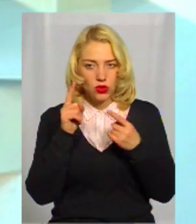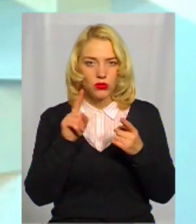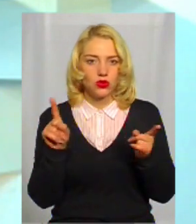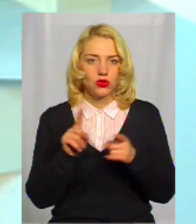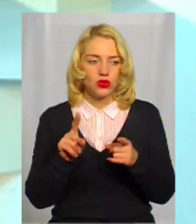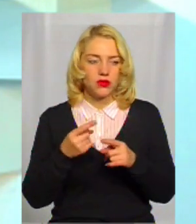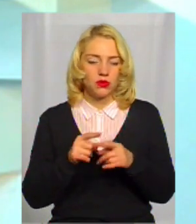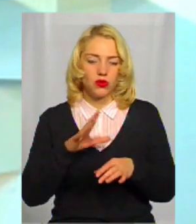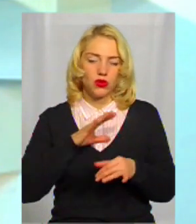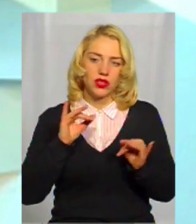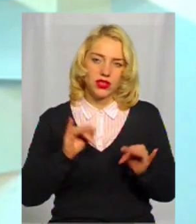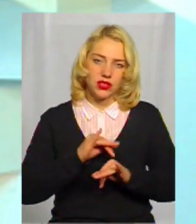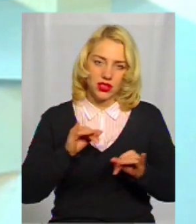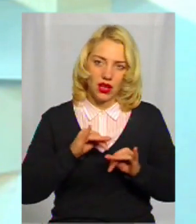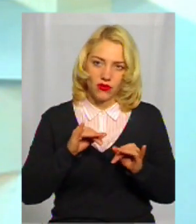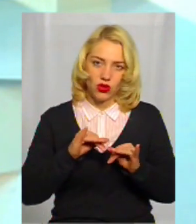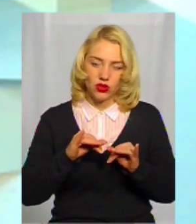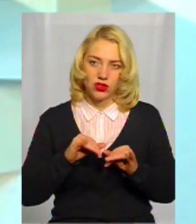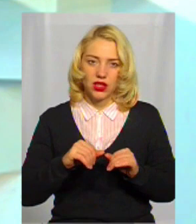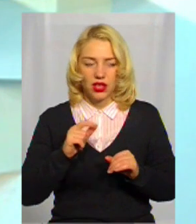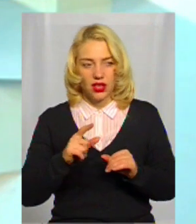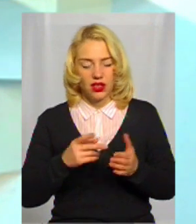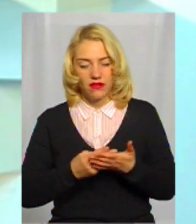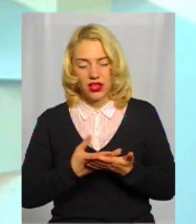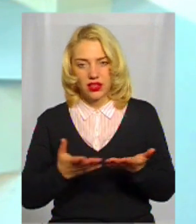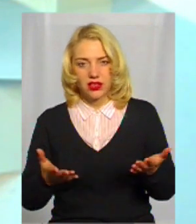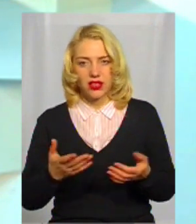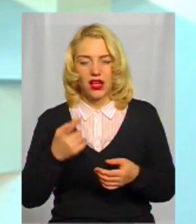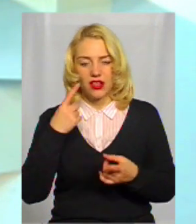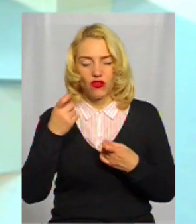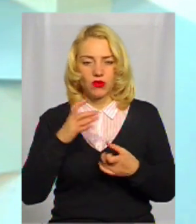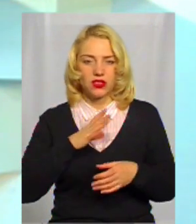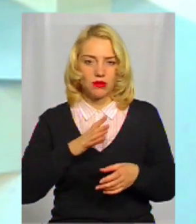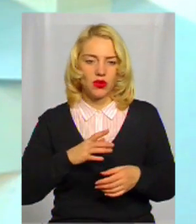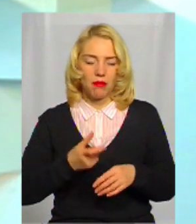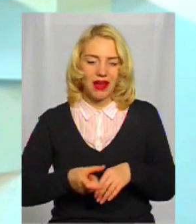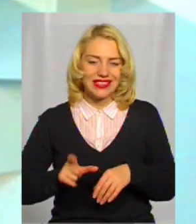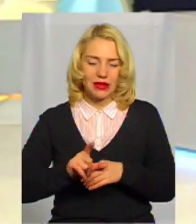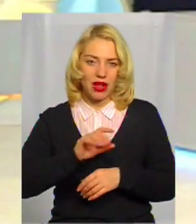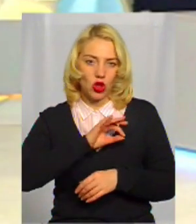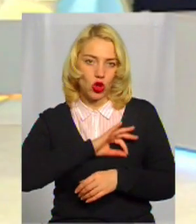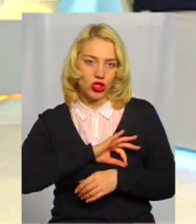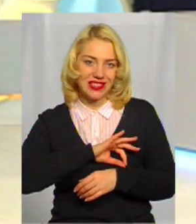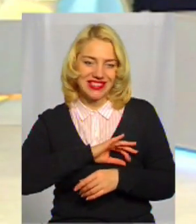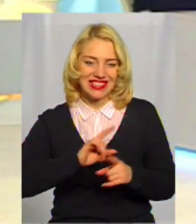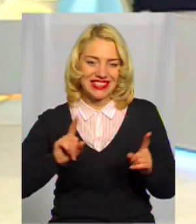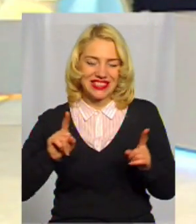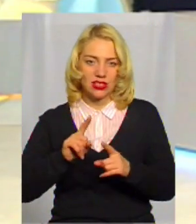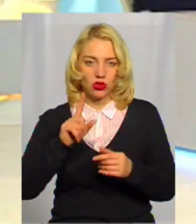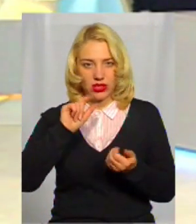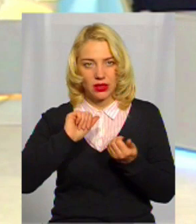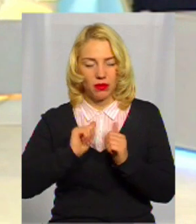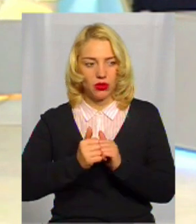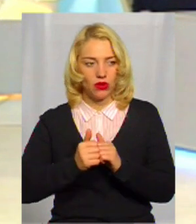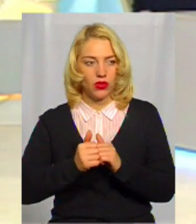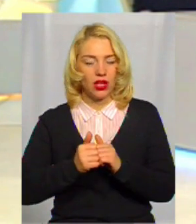було і цікаво, і викладена інформація була максимально корисною, стислою і запам'ятовувалася. І,